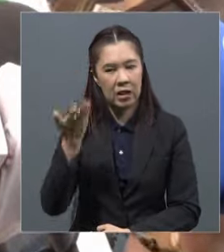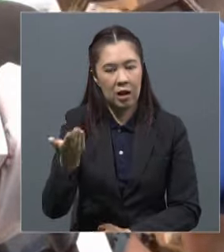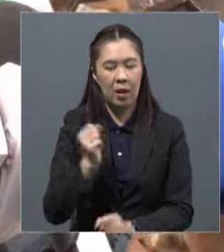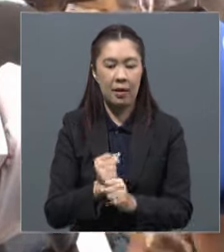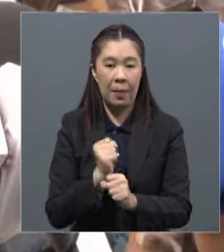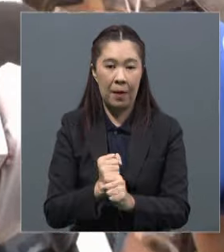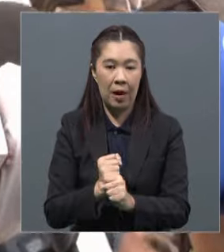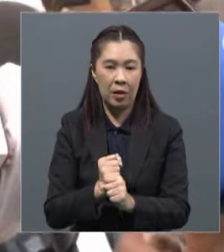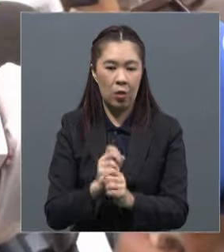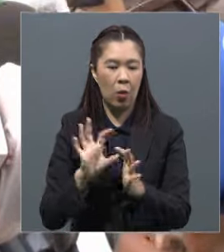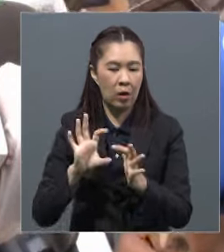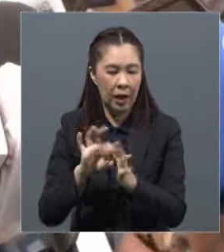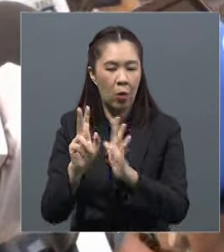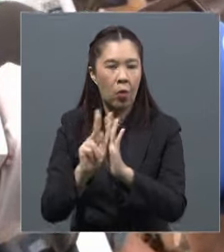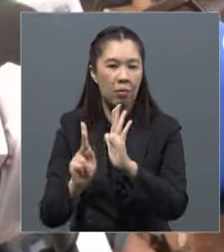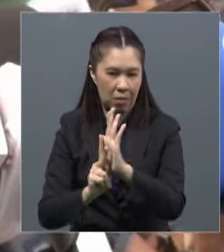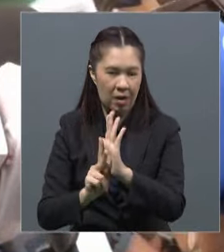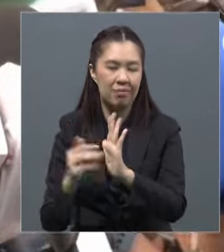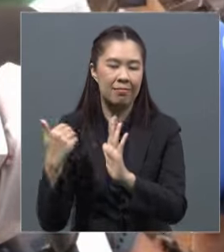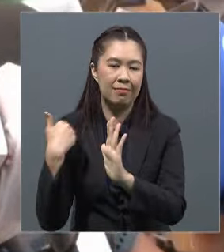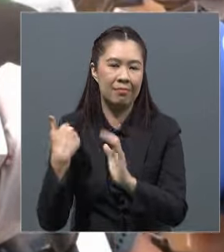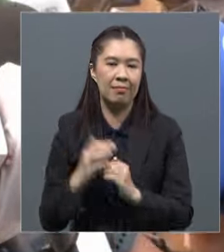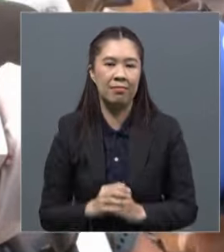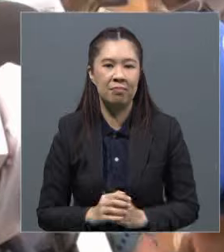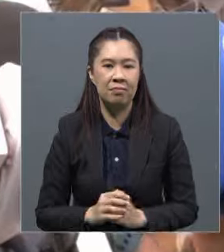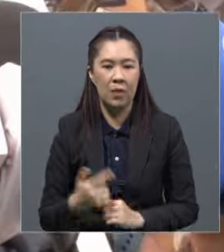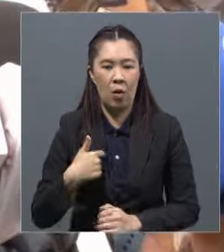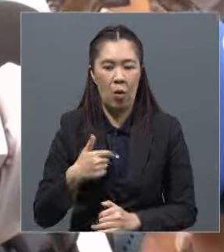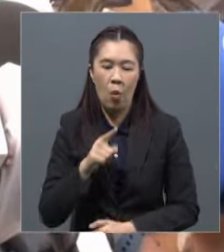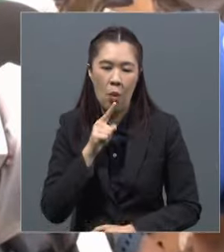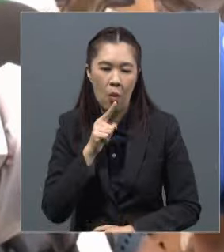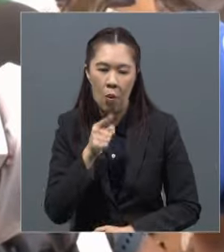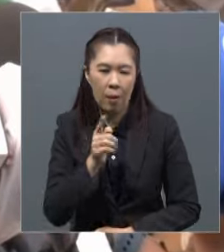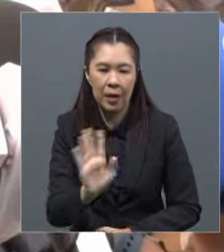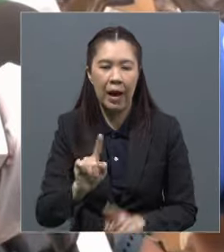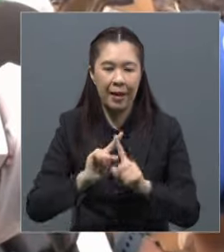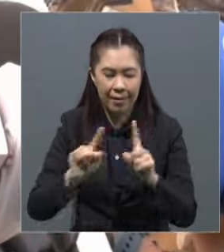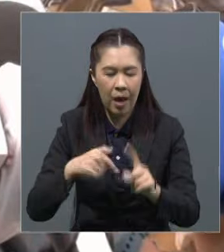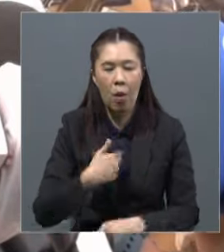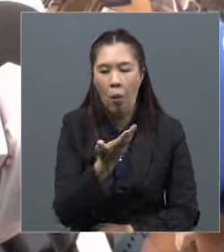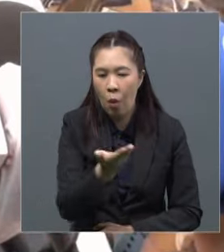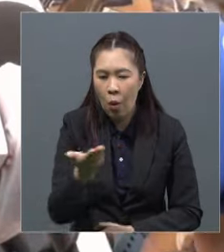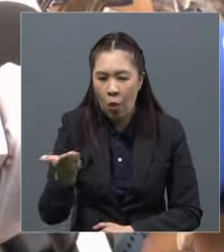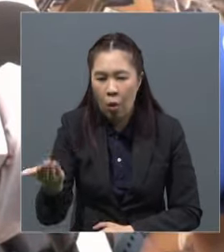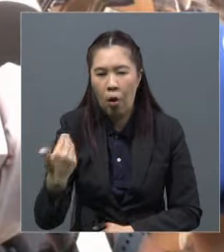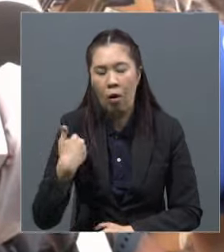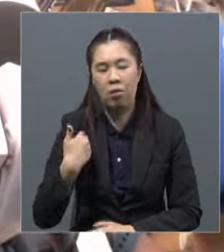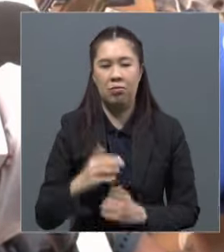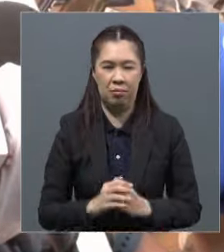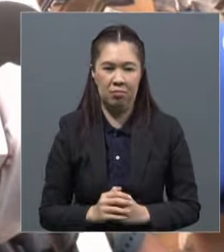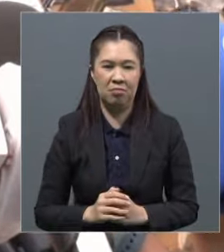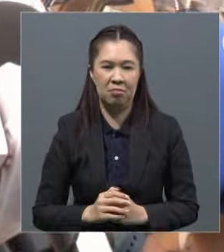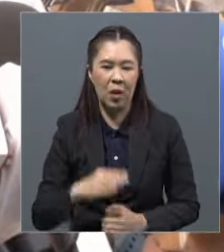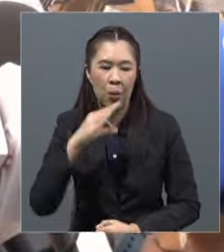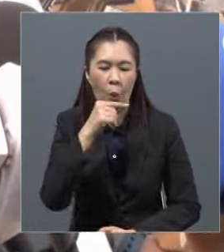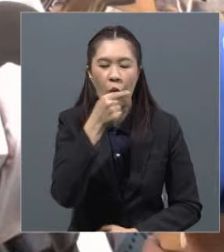งานที่เกี่ยวข้องเขาคงต้องไปจัดการให้มันเหมาะสมนะครับนี่ไม่ใช่คำขู่แต่ว่าอย่าด้อยค่าข้าวประเทศเอ่ยอย่าด้อยค่า